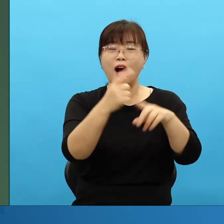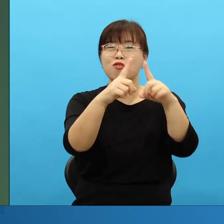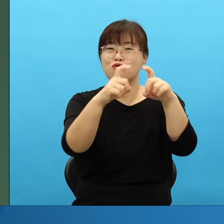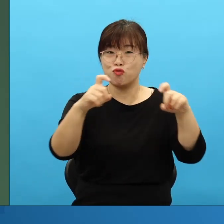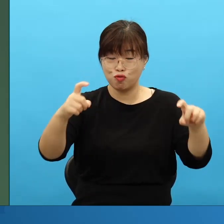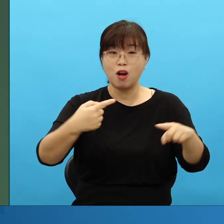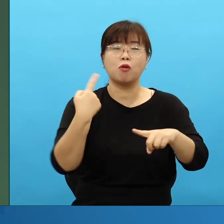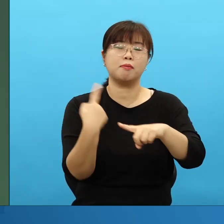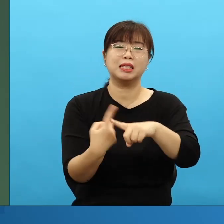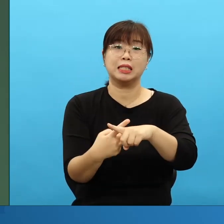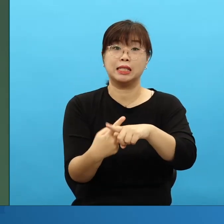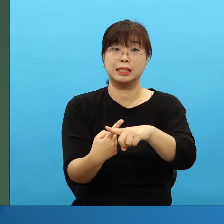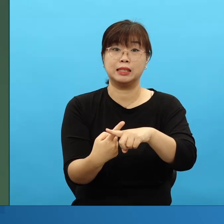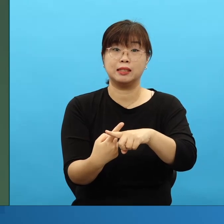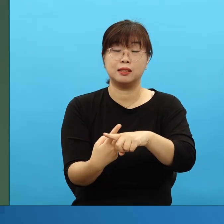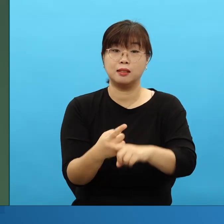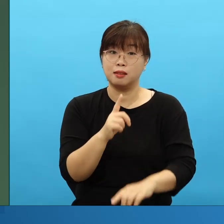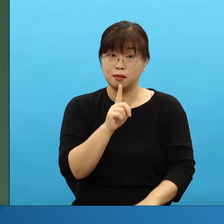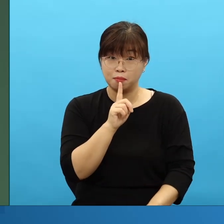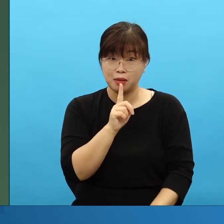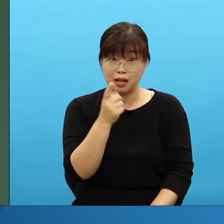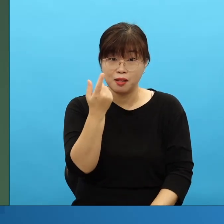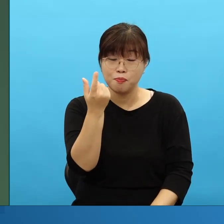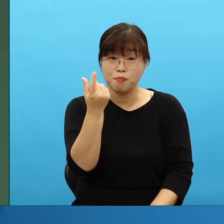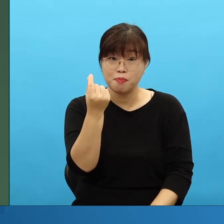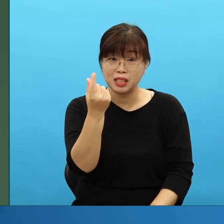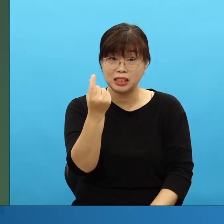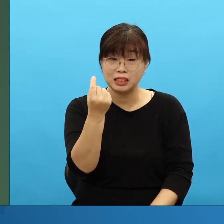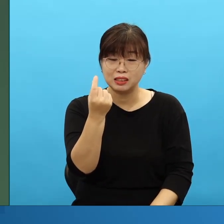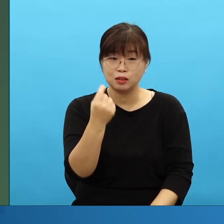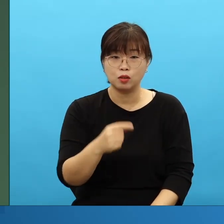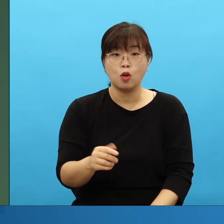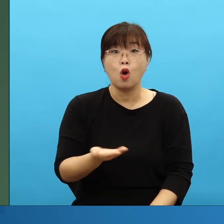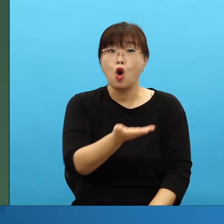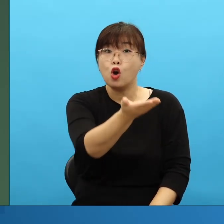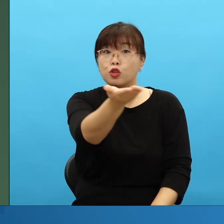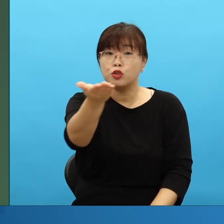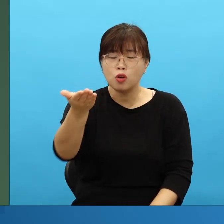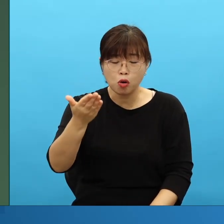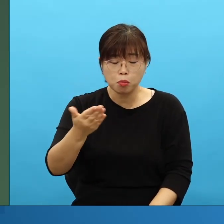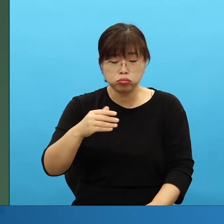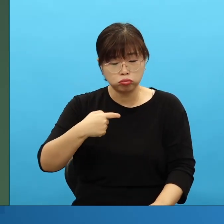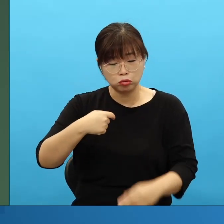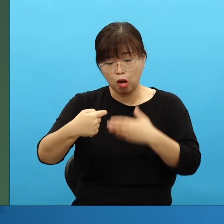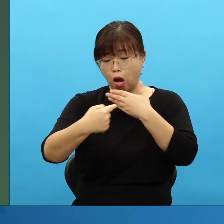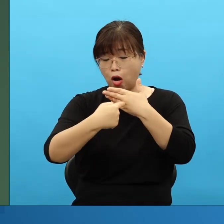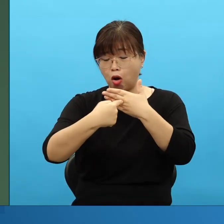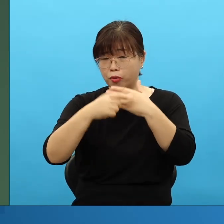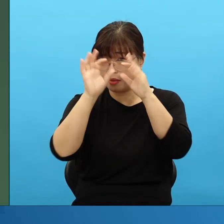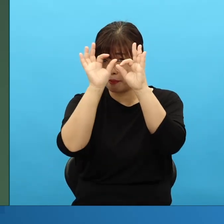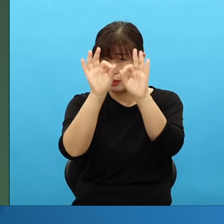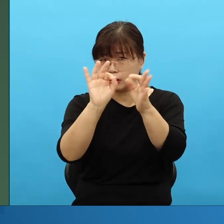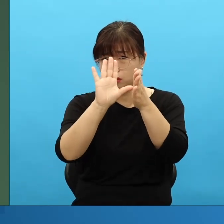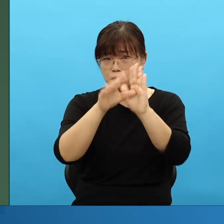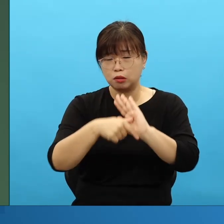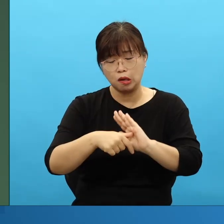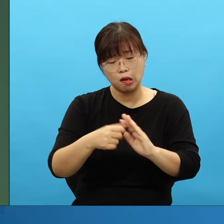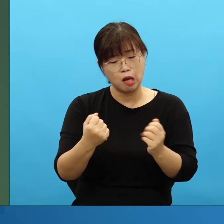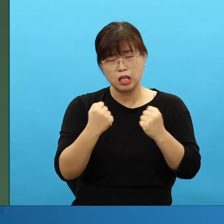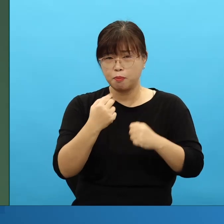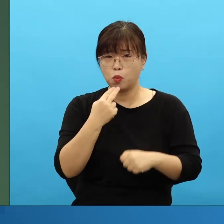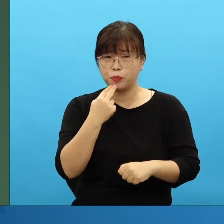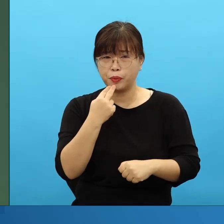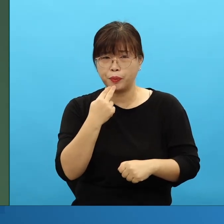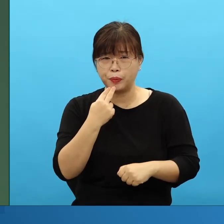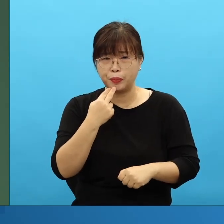이게 무슨 말이냐? What does this mean? 여러분이 아무리 힘이 없고 가치가 없어도 하나님의